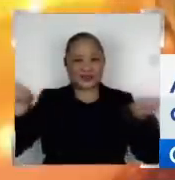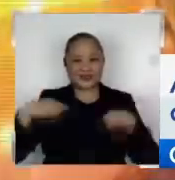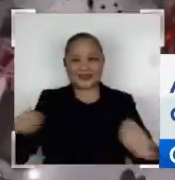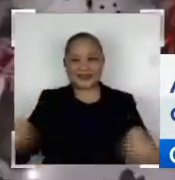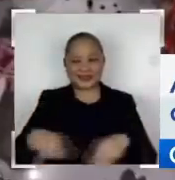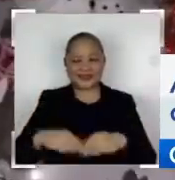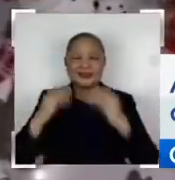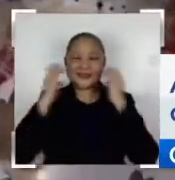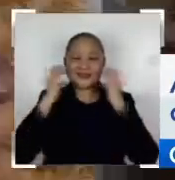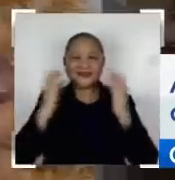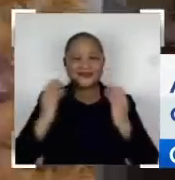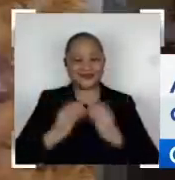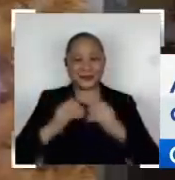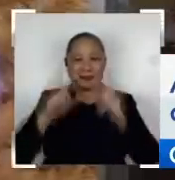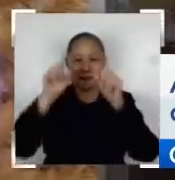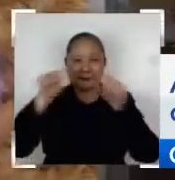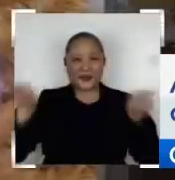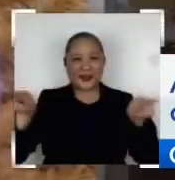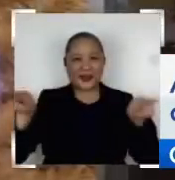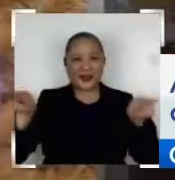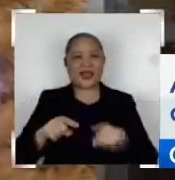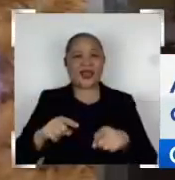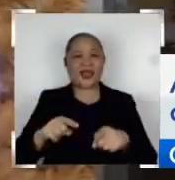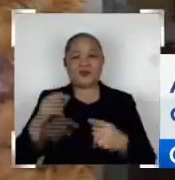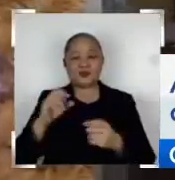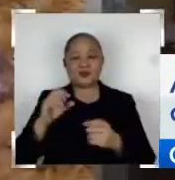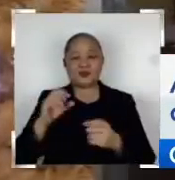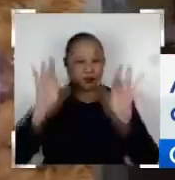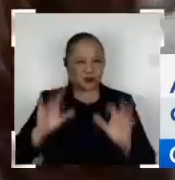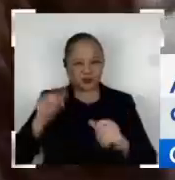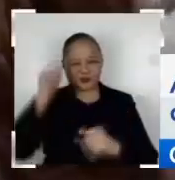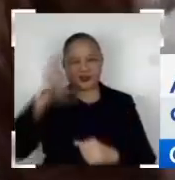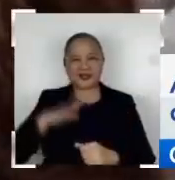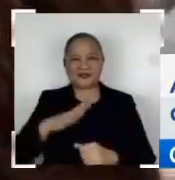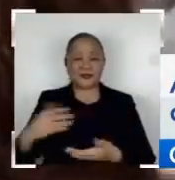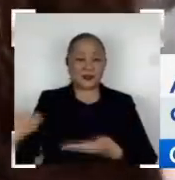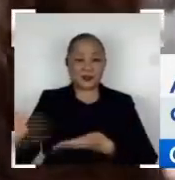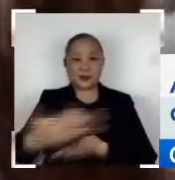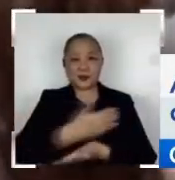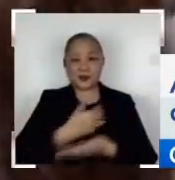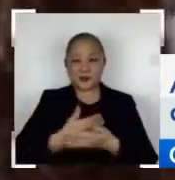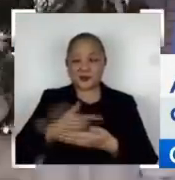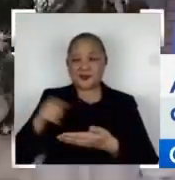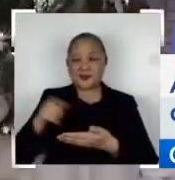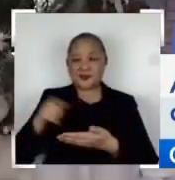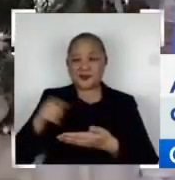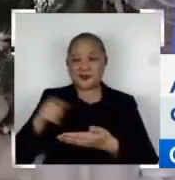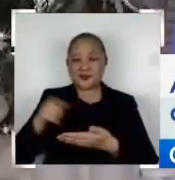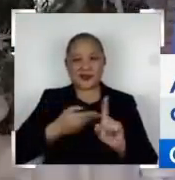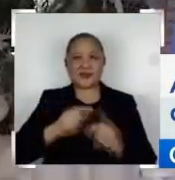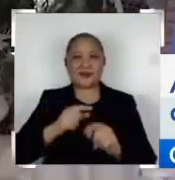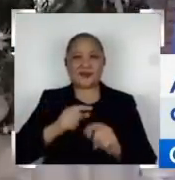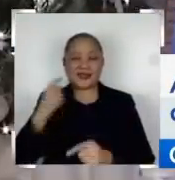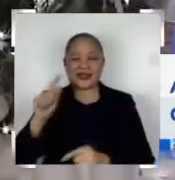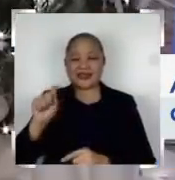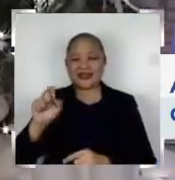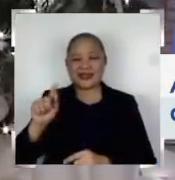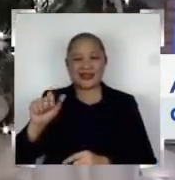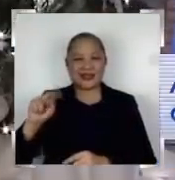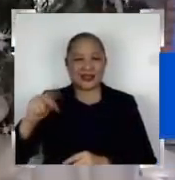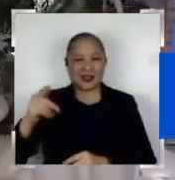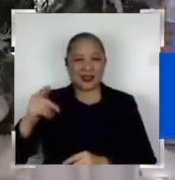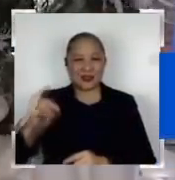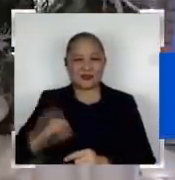parol at snowman. Nag-umpisa raw ito sa koleksyon ng bunso sa pamilya na si Father Von Tetangco. Nag-start yung pagkakolek